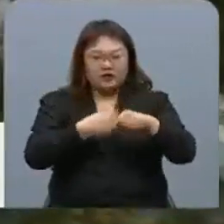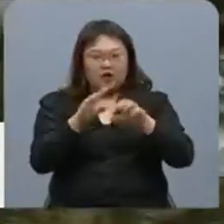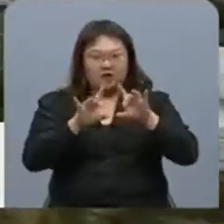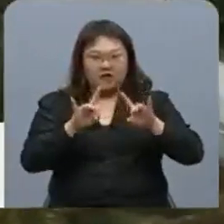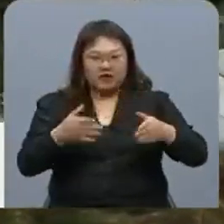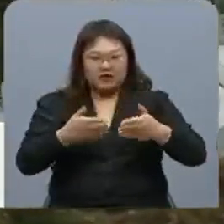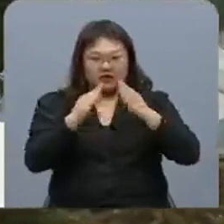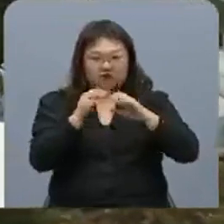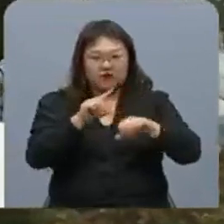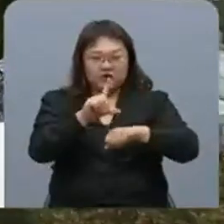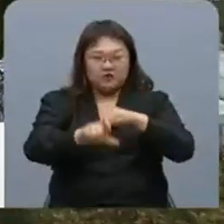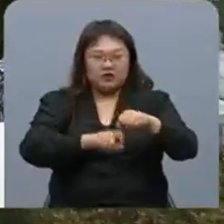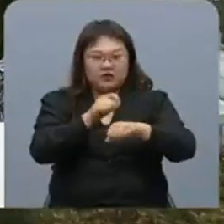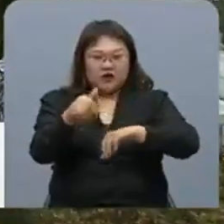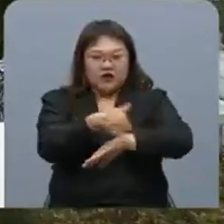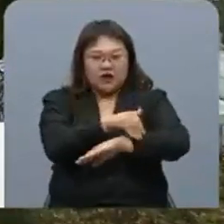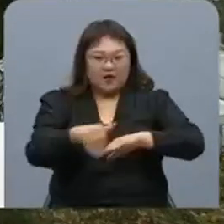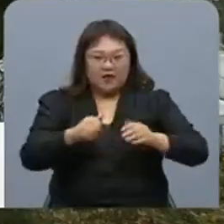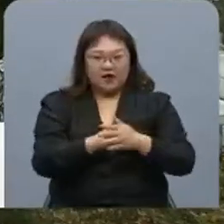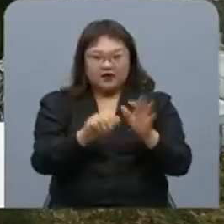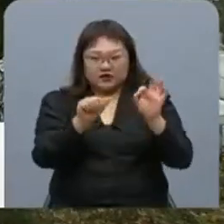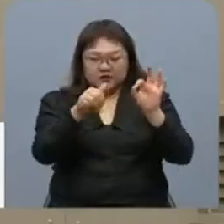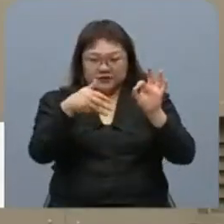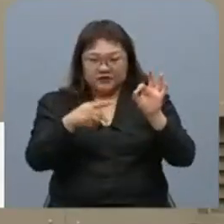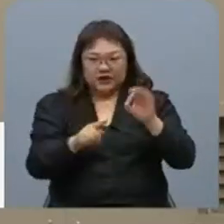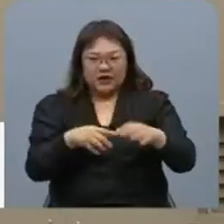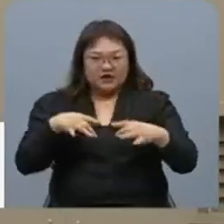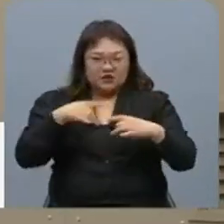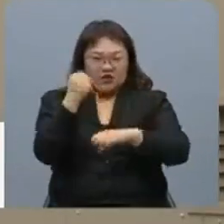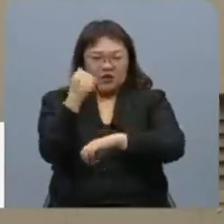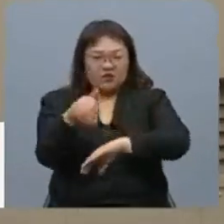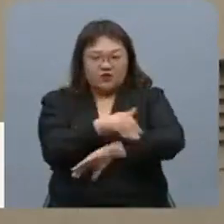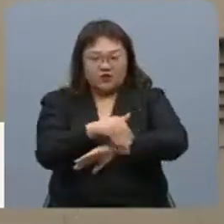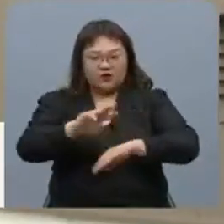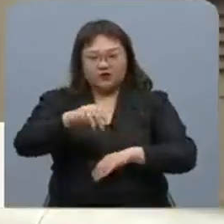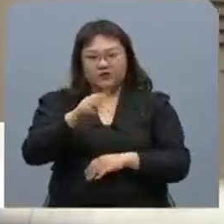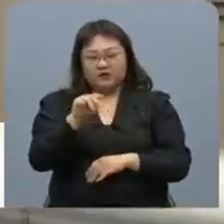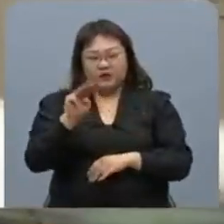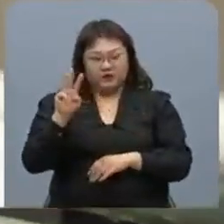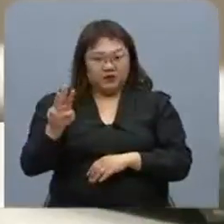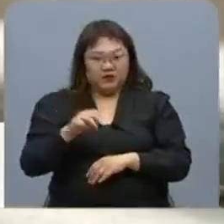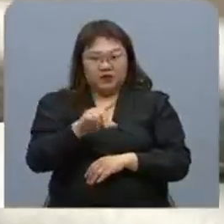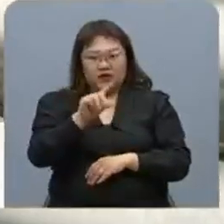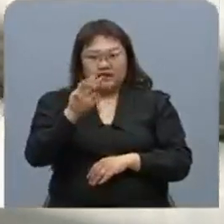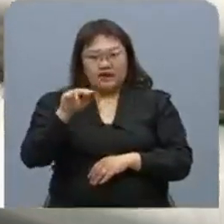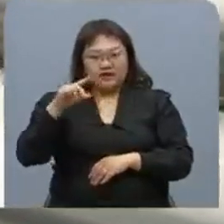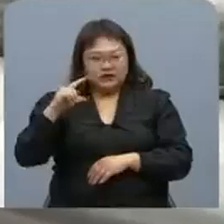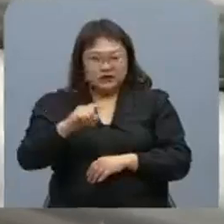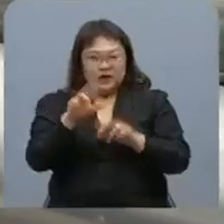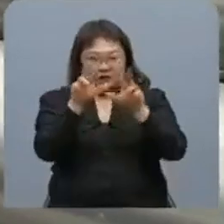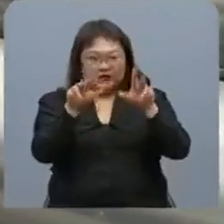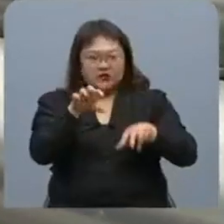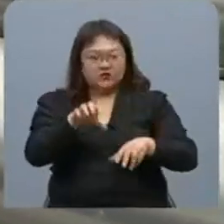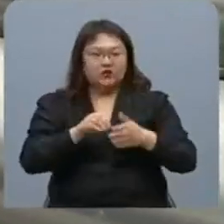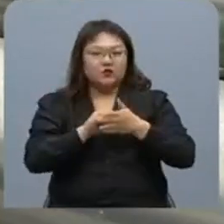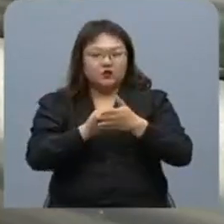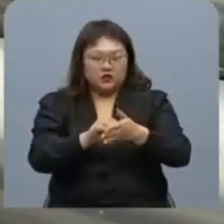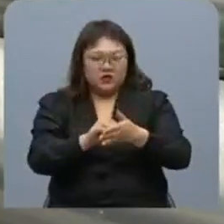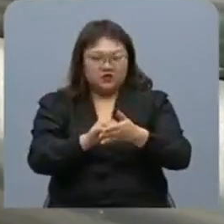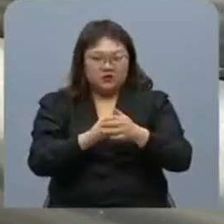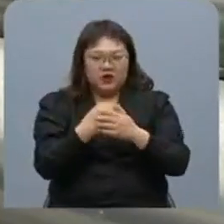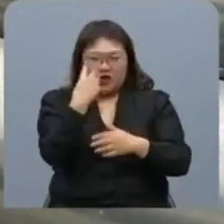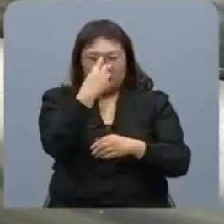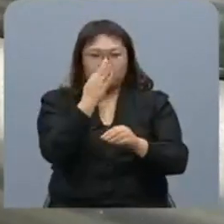세우는 15년짜리 계획인 제10차 전력수급 기본계획에 300메가와트 규모 LNG 발전소 도입을 검토하는